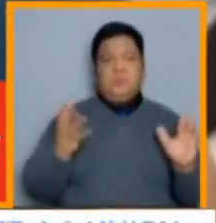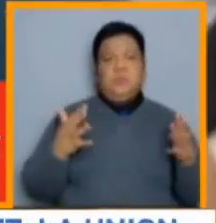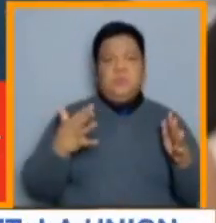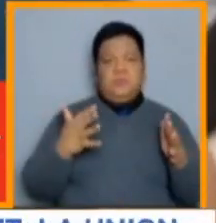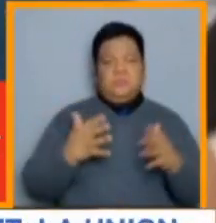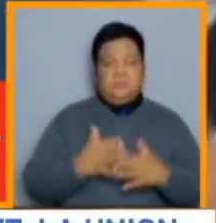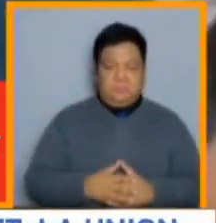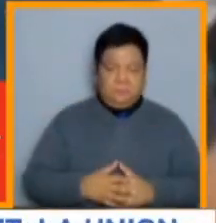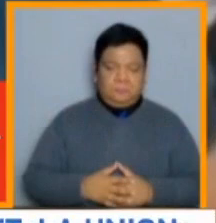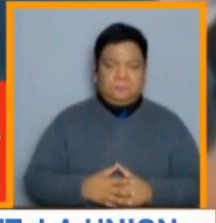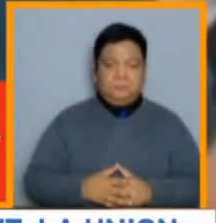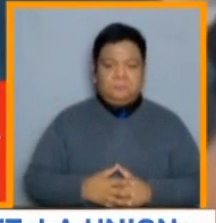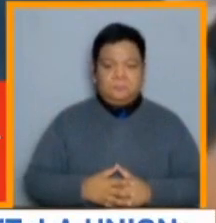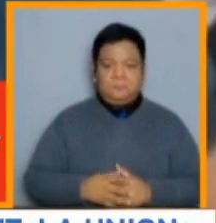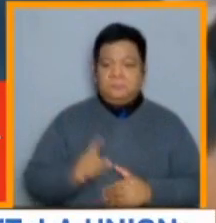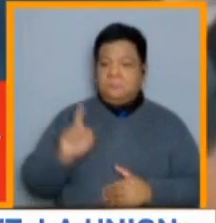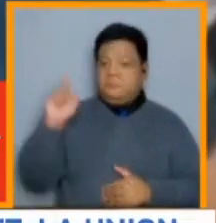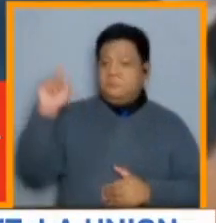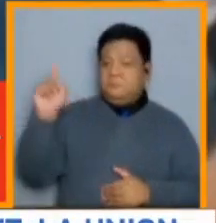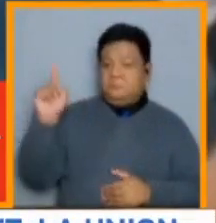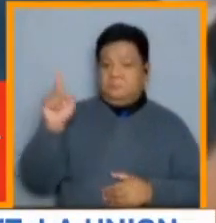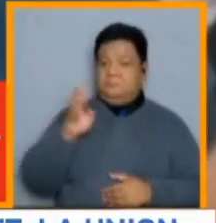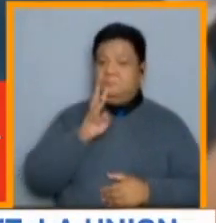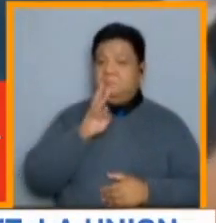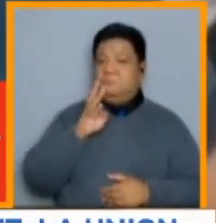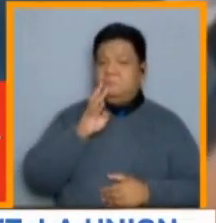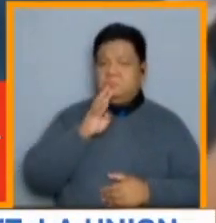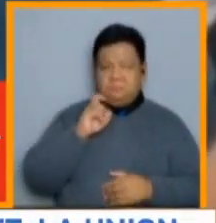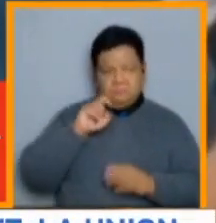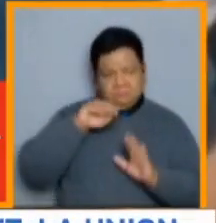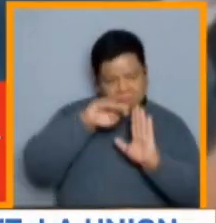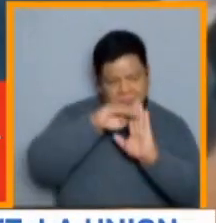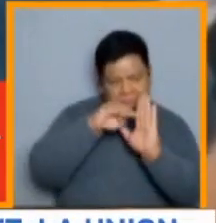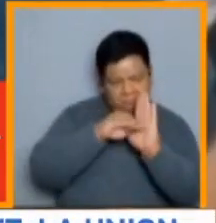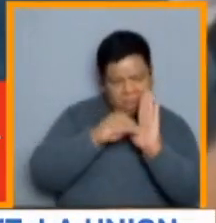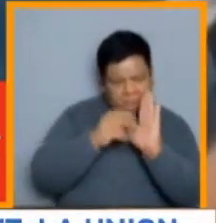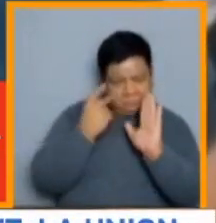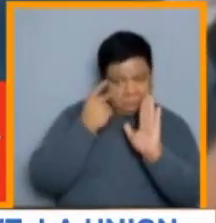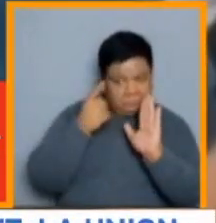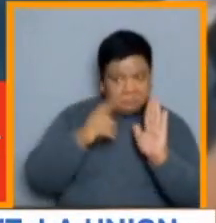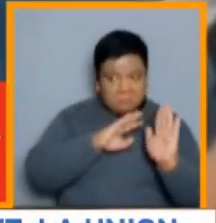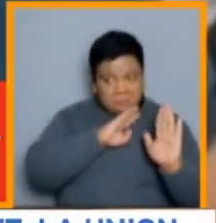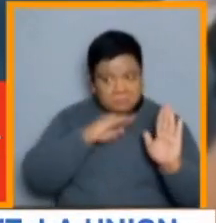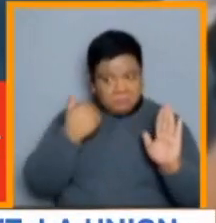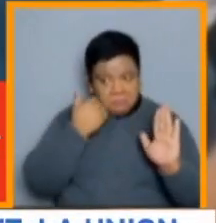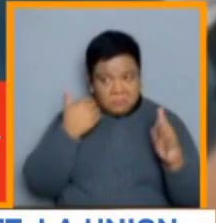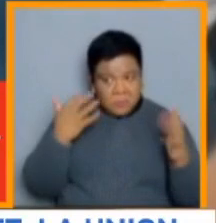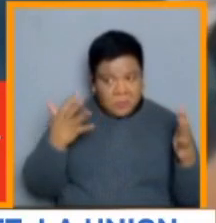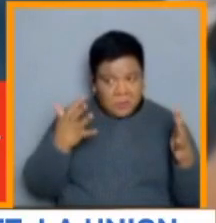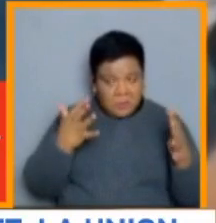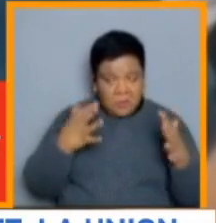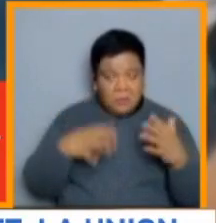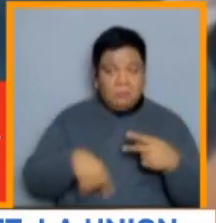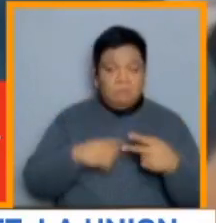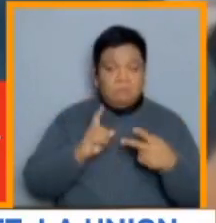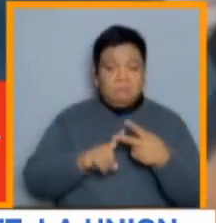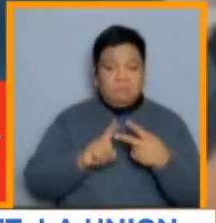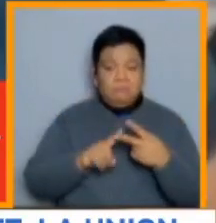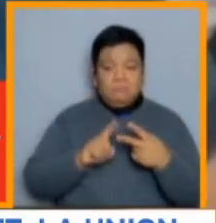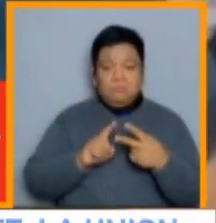na gina-consider, no? So, asymptomatic to siya kapag abot niya. Protocol lang ito yung